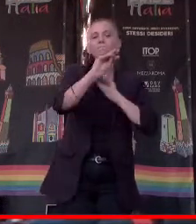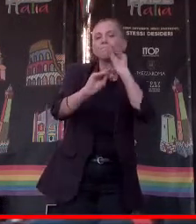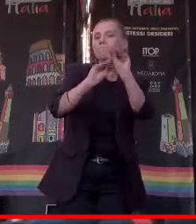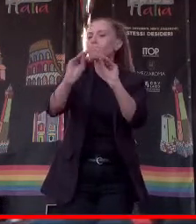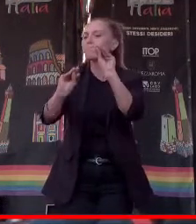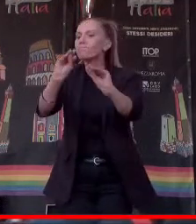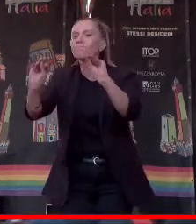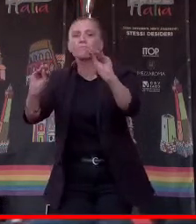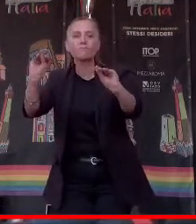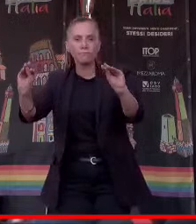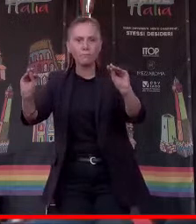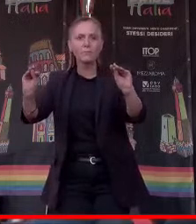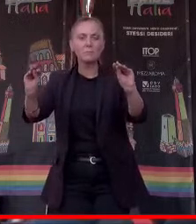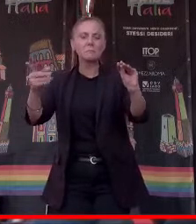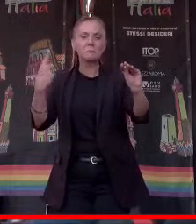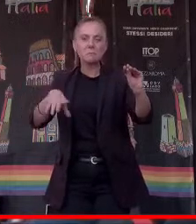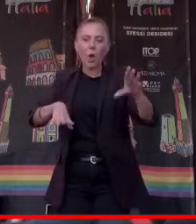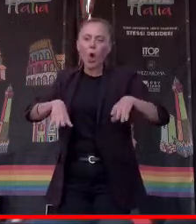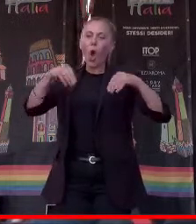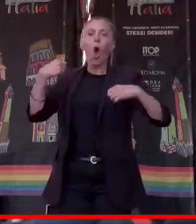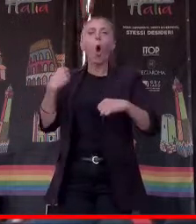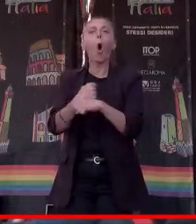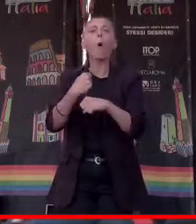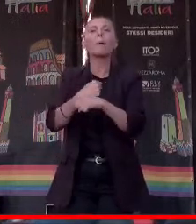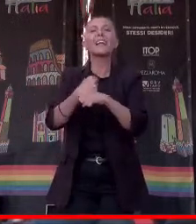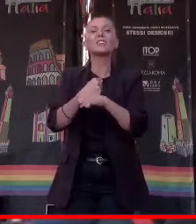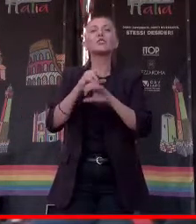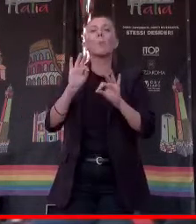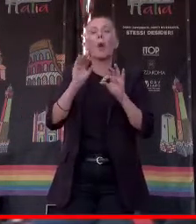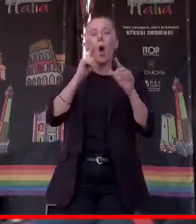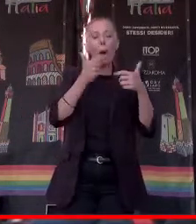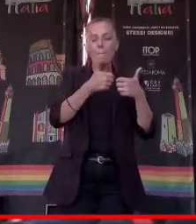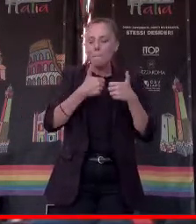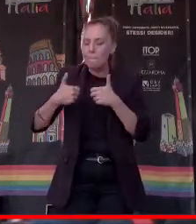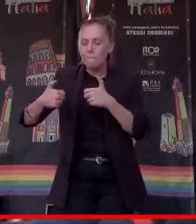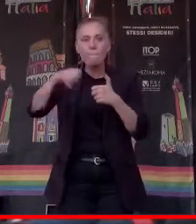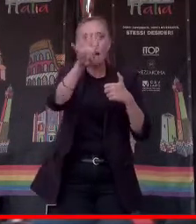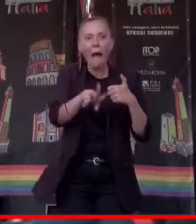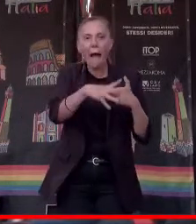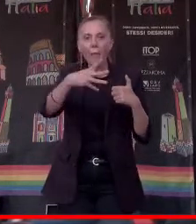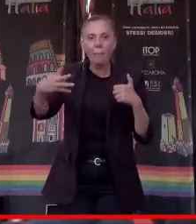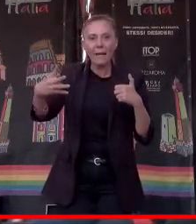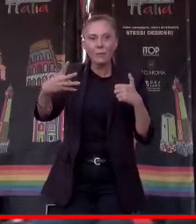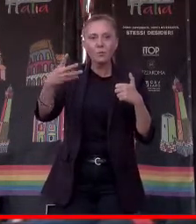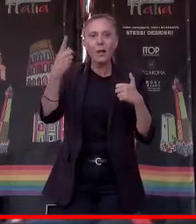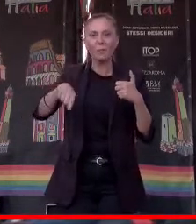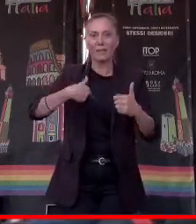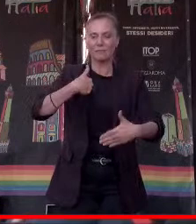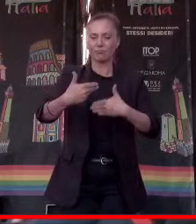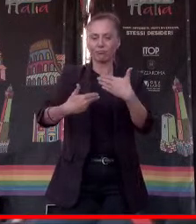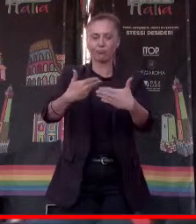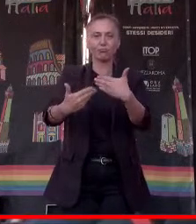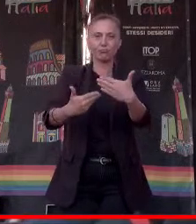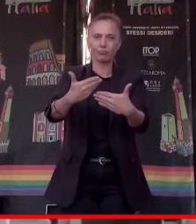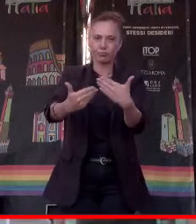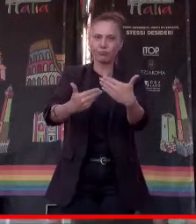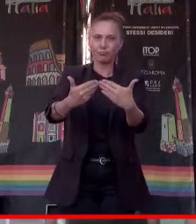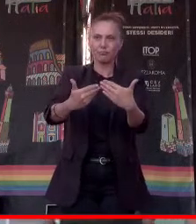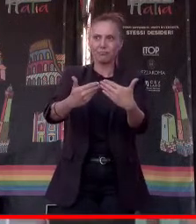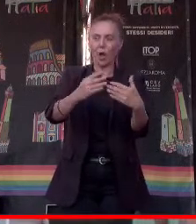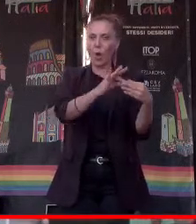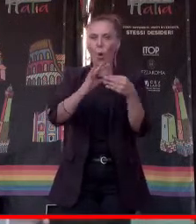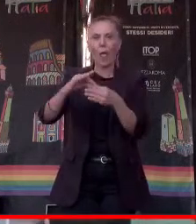per iniziare a fare un'operazione di mappatura per poi procedere al